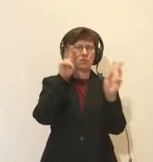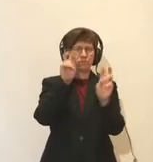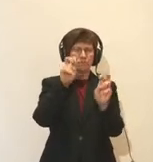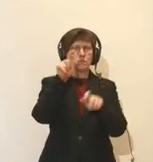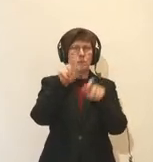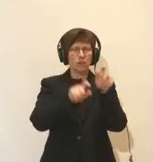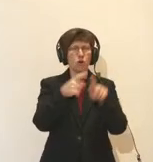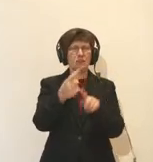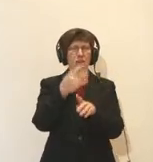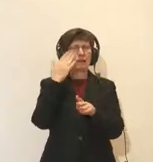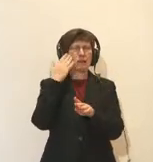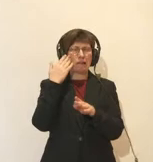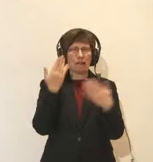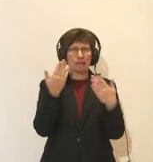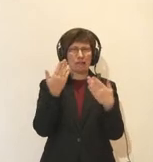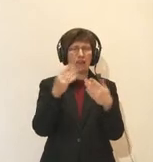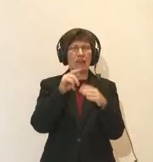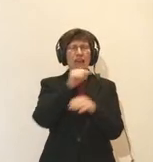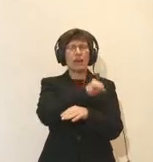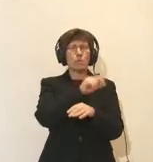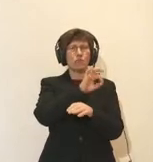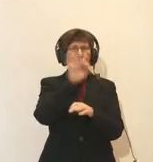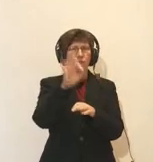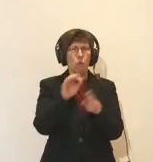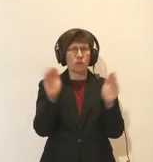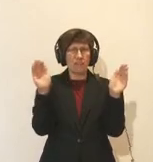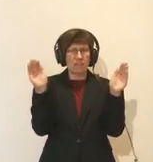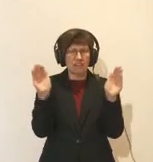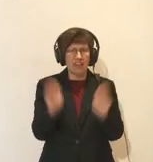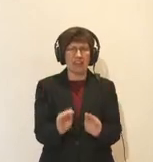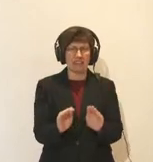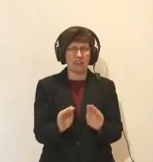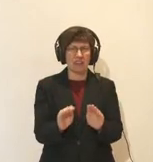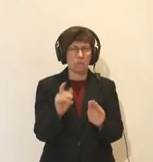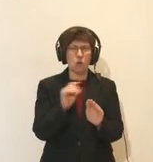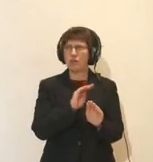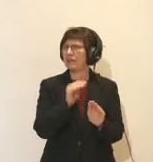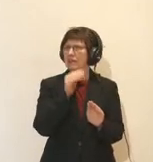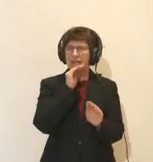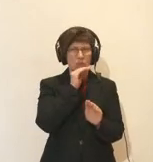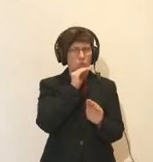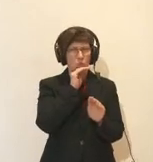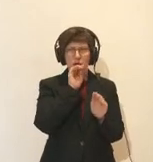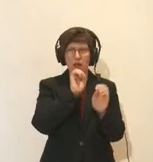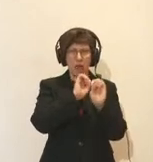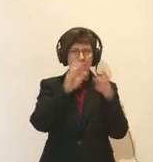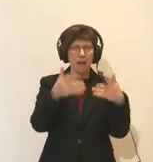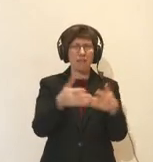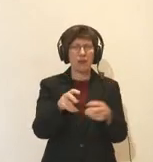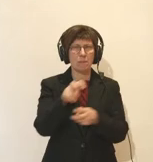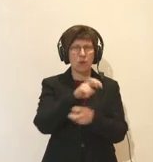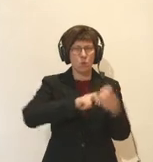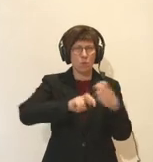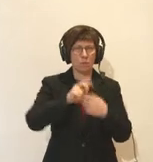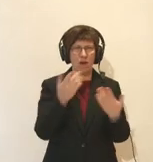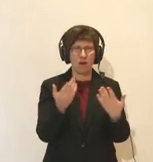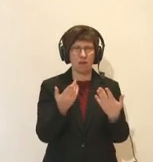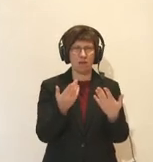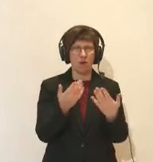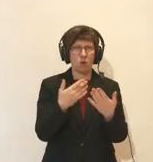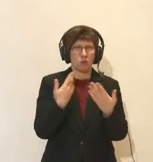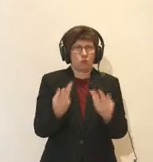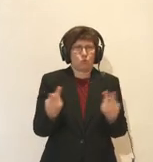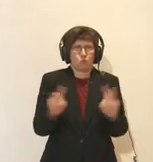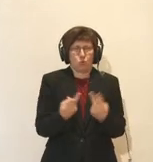sich damit auskennen so niedrig dass ja das ist nicht ausreichend mit der pandemie umzugehen und es wird einfach wie auch sohn so